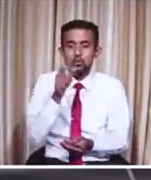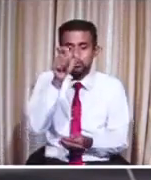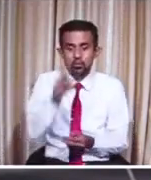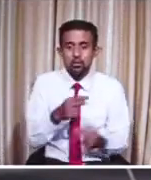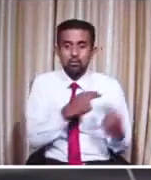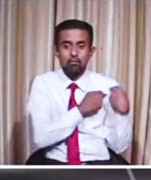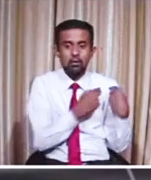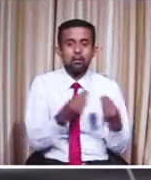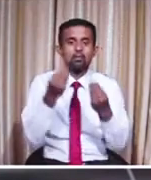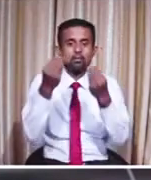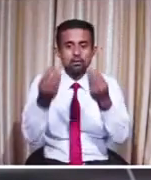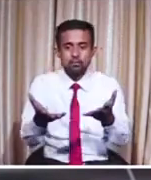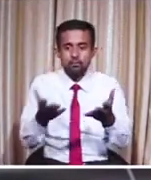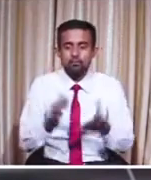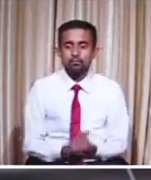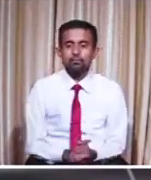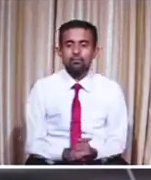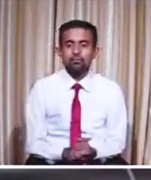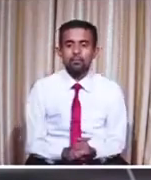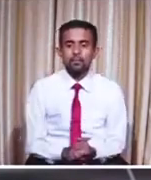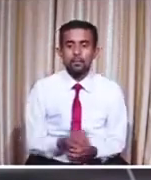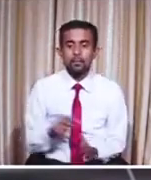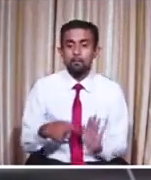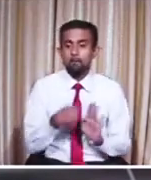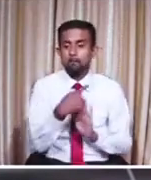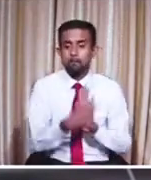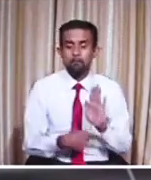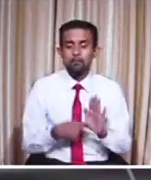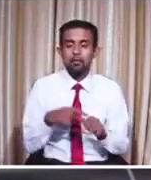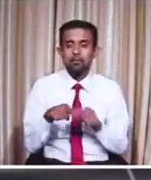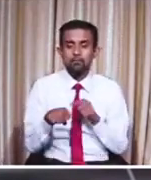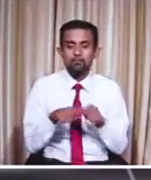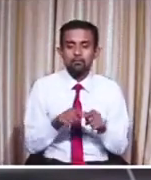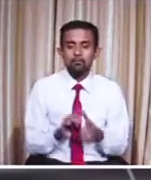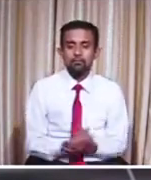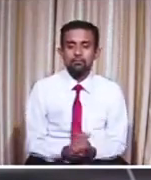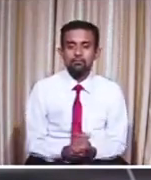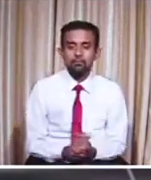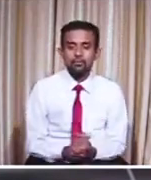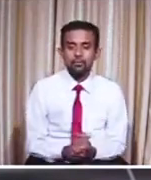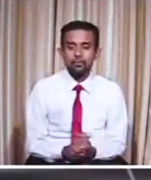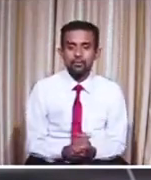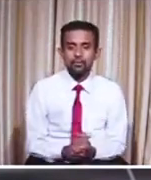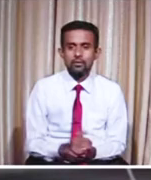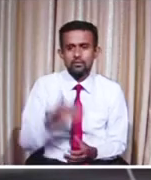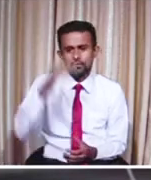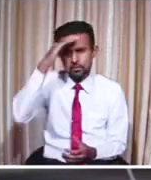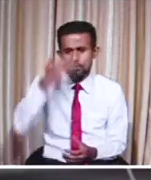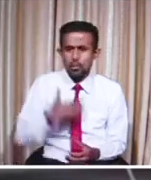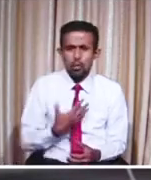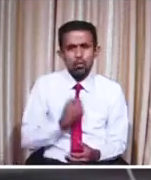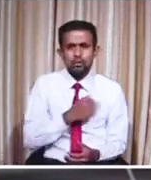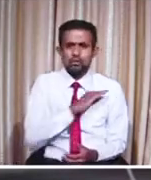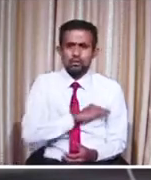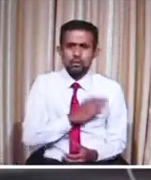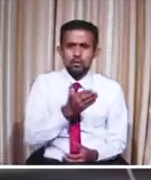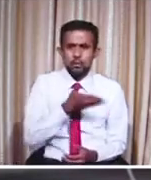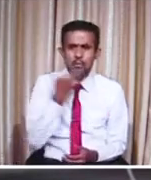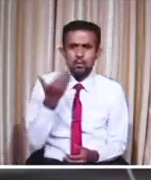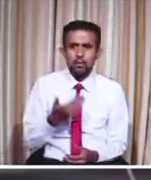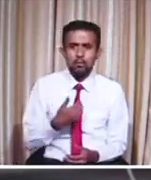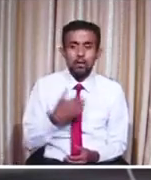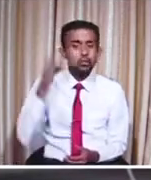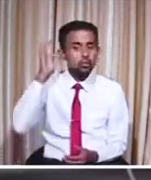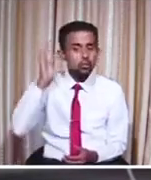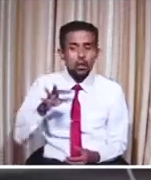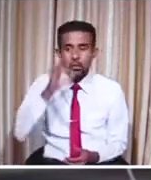tanaturu denna enisa me rata e vidiye Karu Menteri itu mana mata orang dia daragan pulang, mage dua